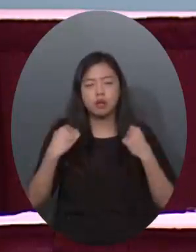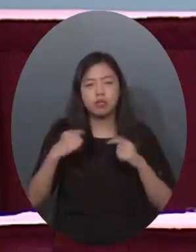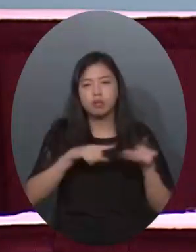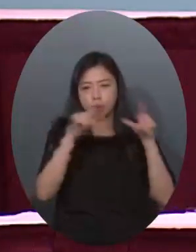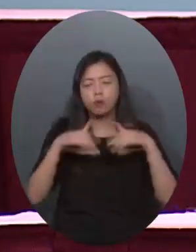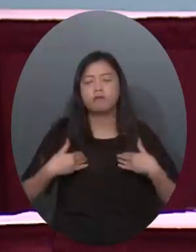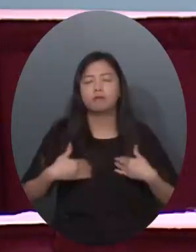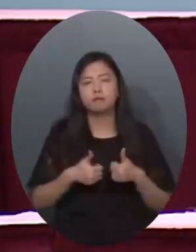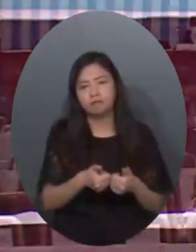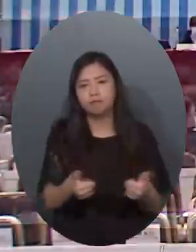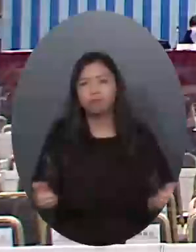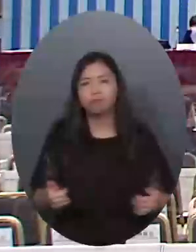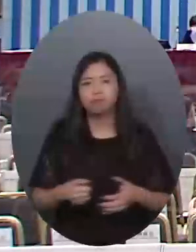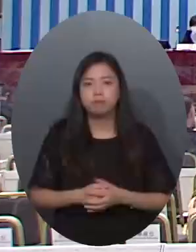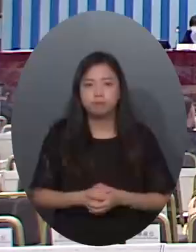謝各位。